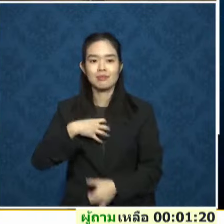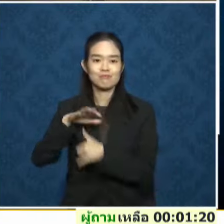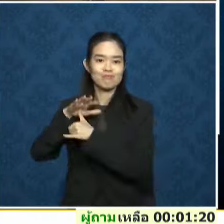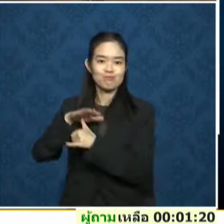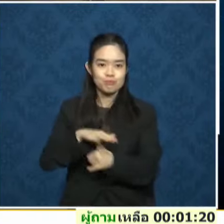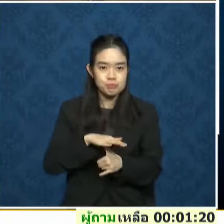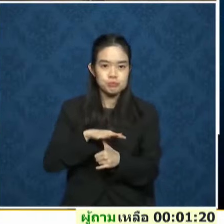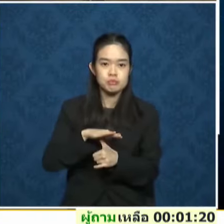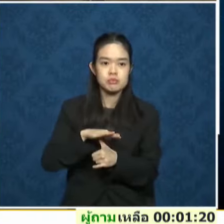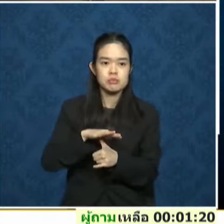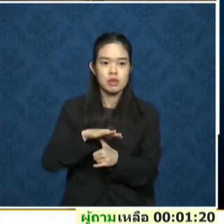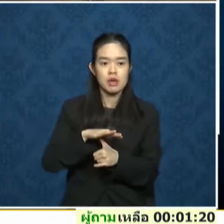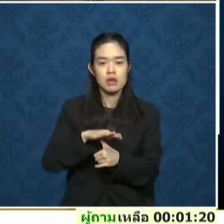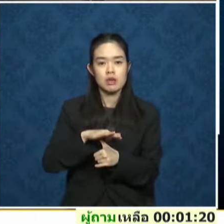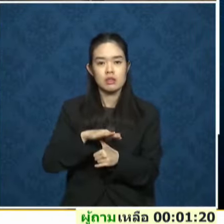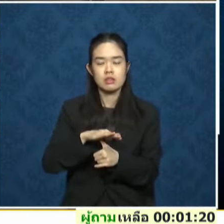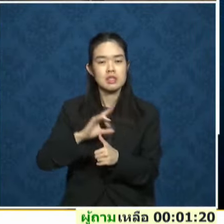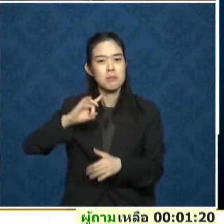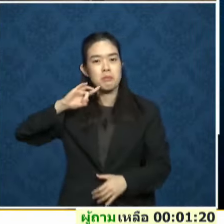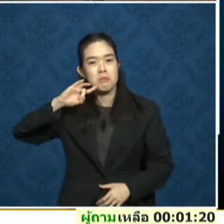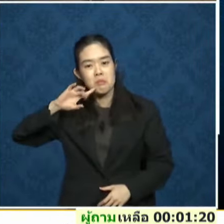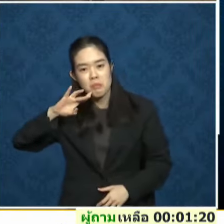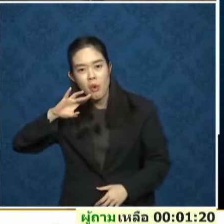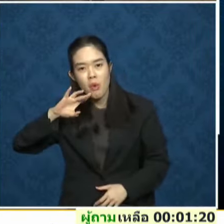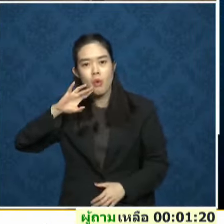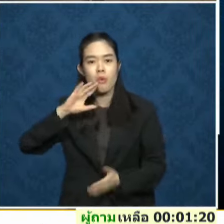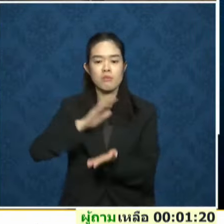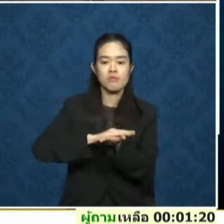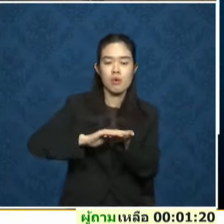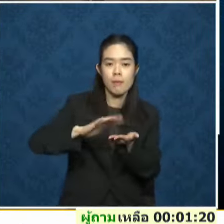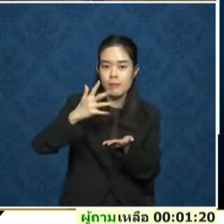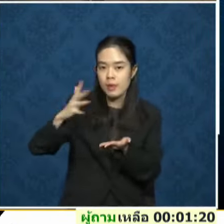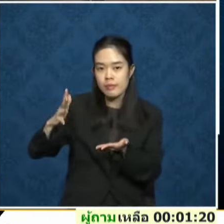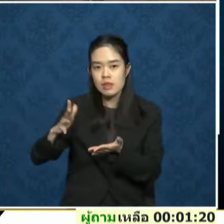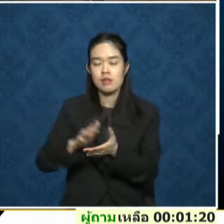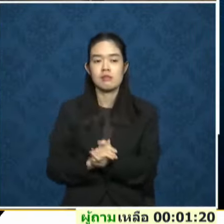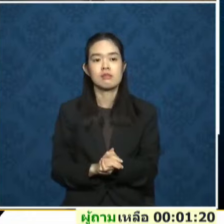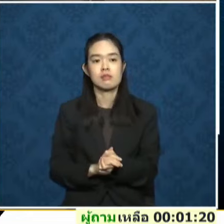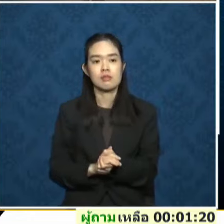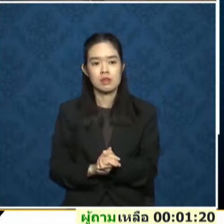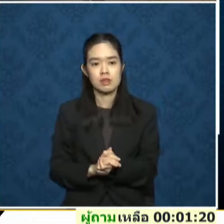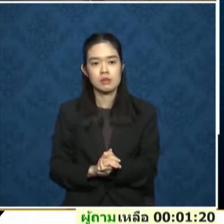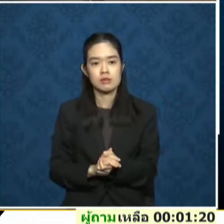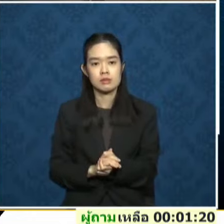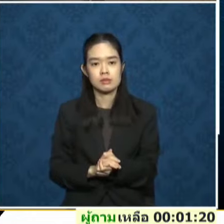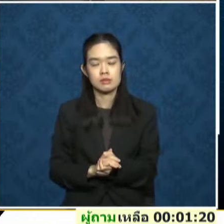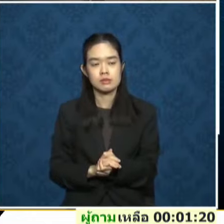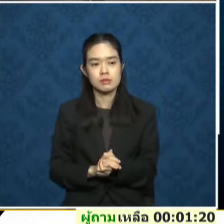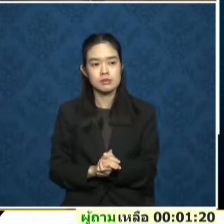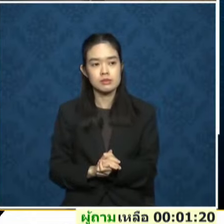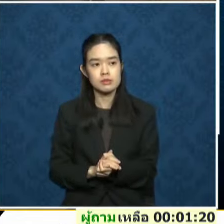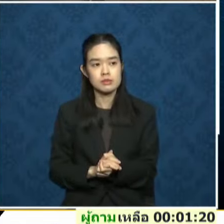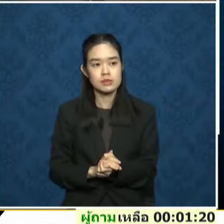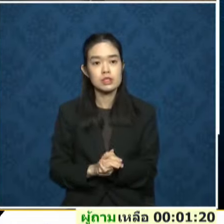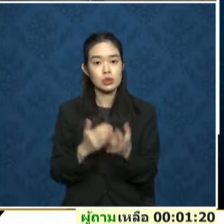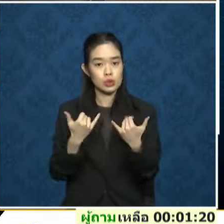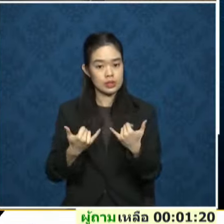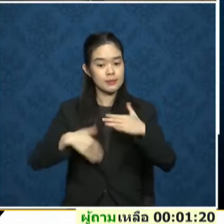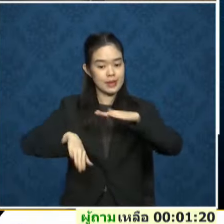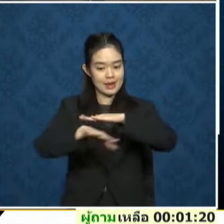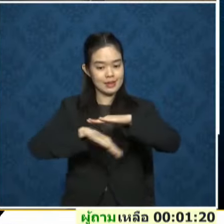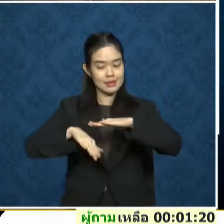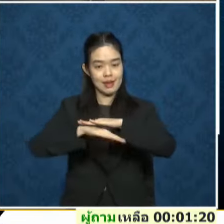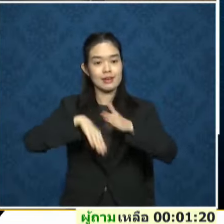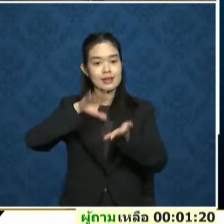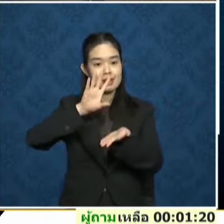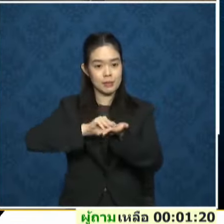างที่ที่อนาจารหรือว่าส่อถึงความไม่ประสงค์ดีเหล่านี้หลักฐานเพียงพอที่